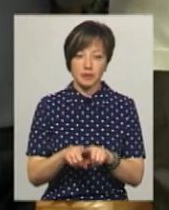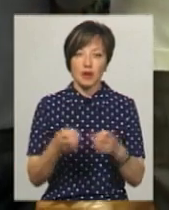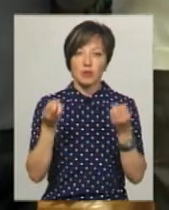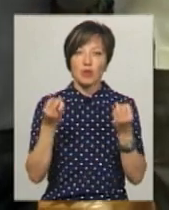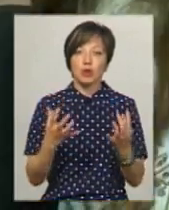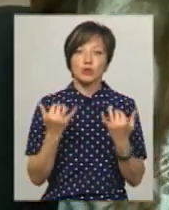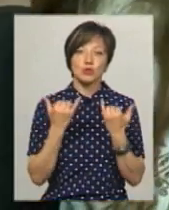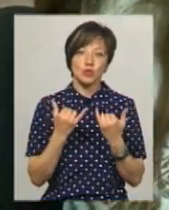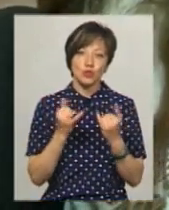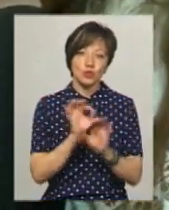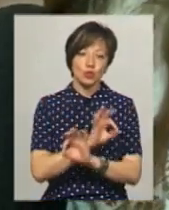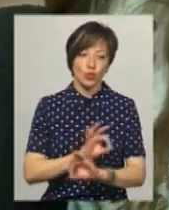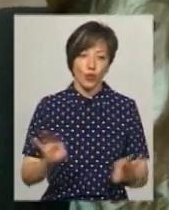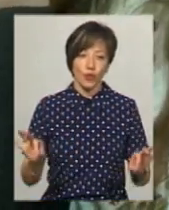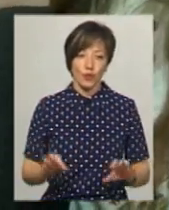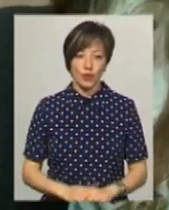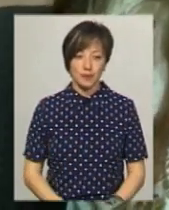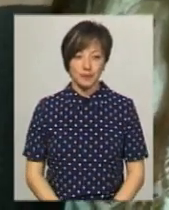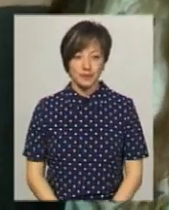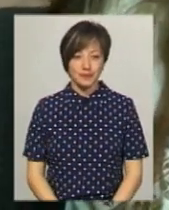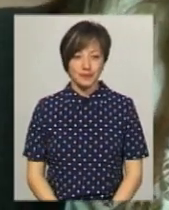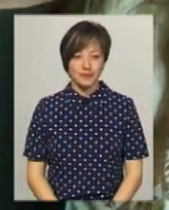просто чудово.